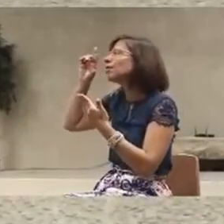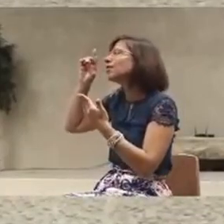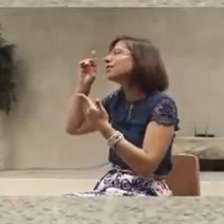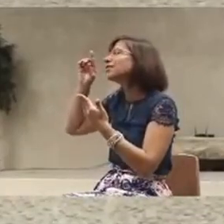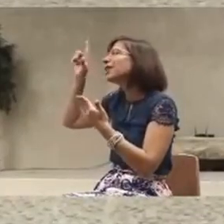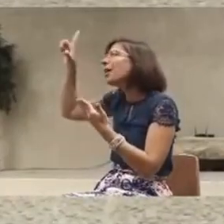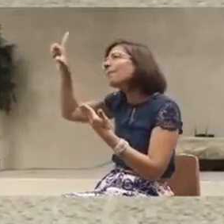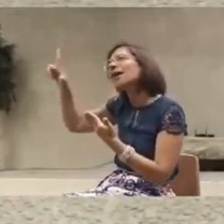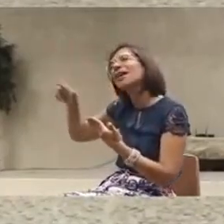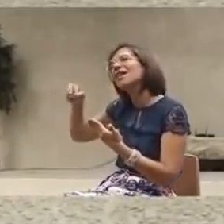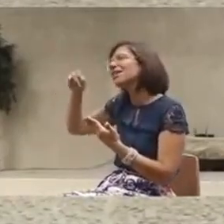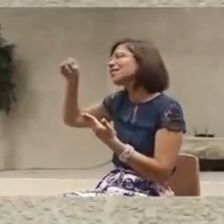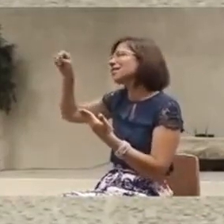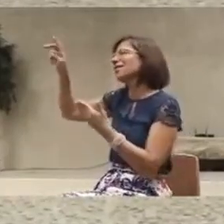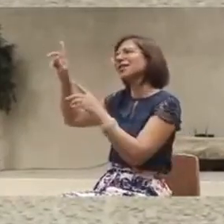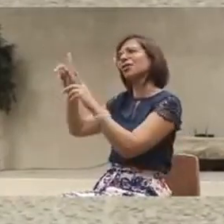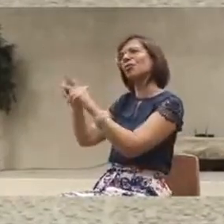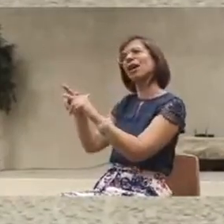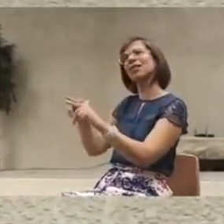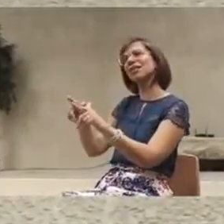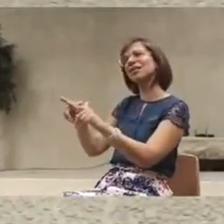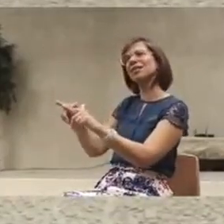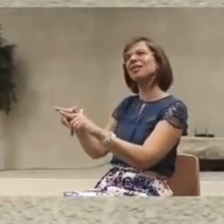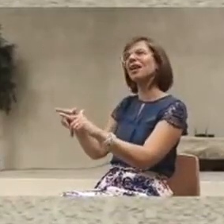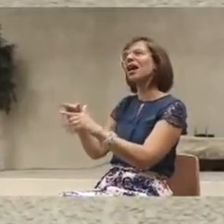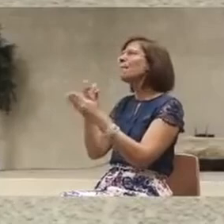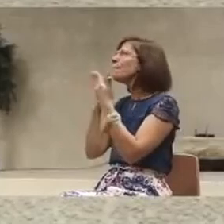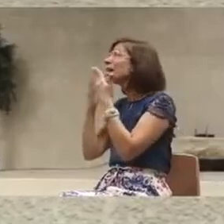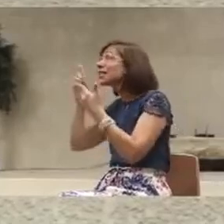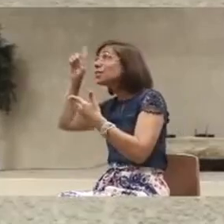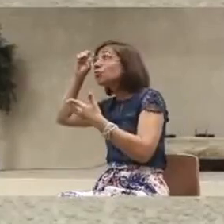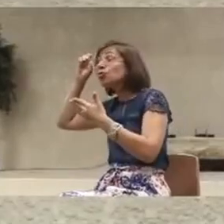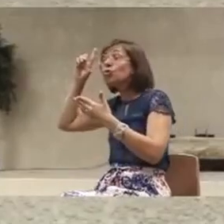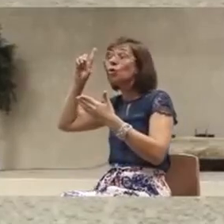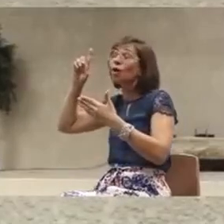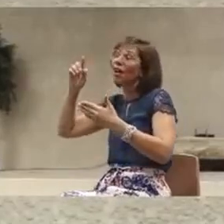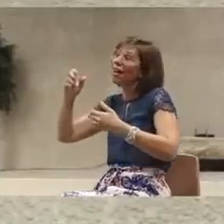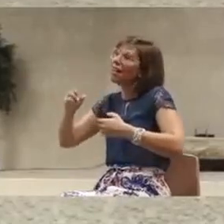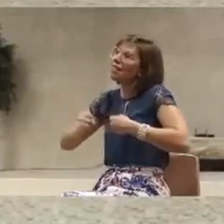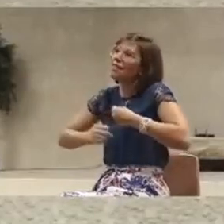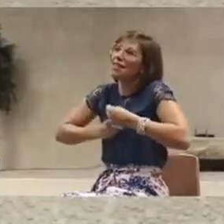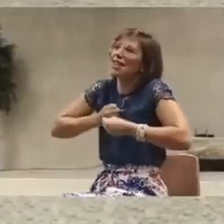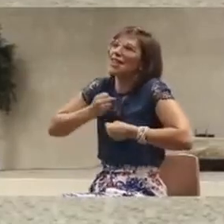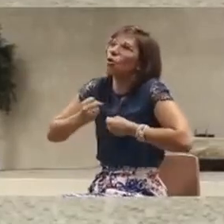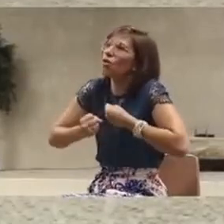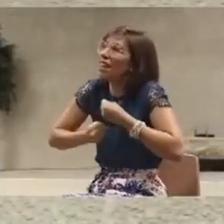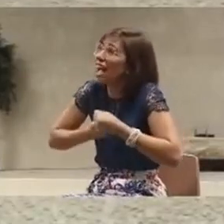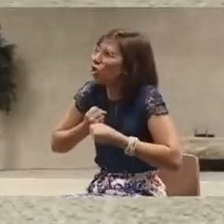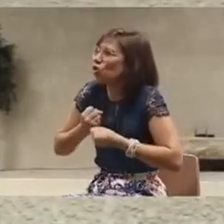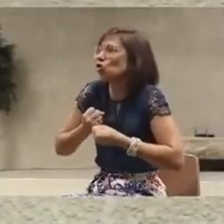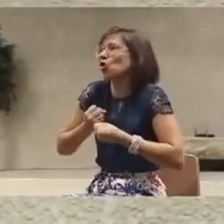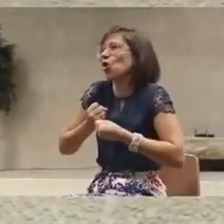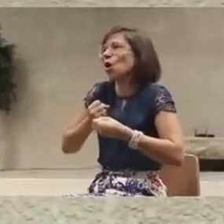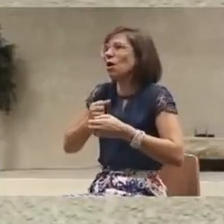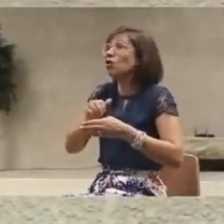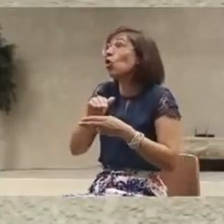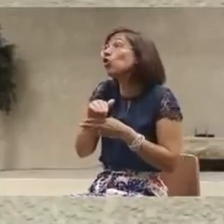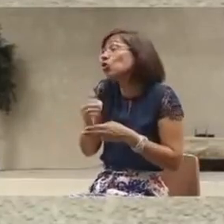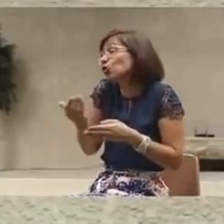vies. Inlassablement, tu continues ton œuvre et tu t'approches de nous. Merci de nous attirer à toi, Seigneur,